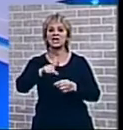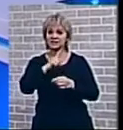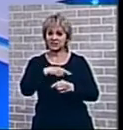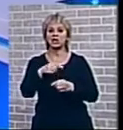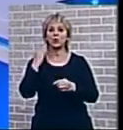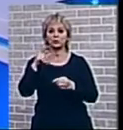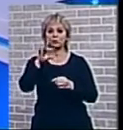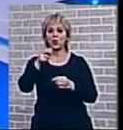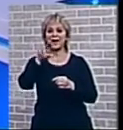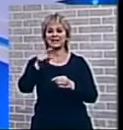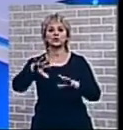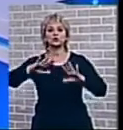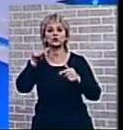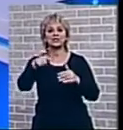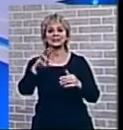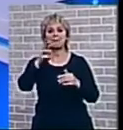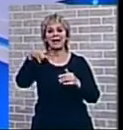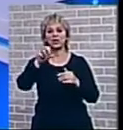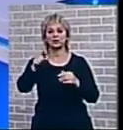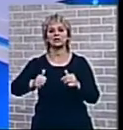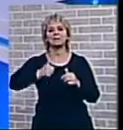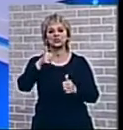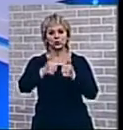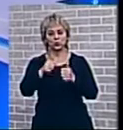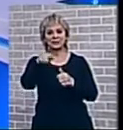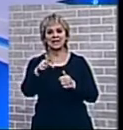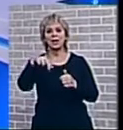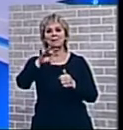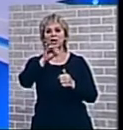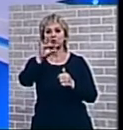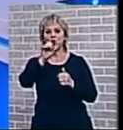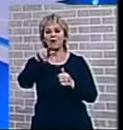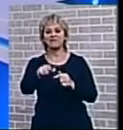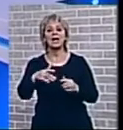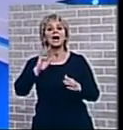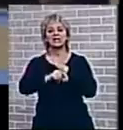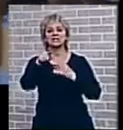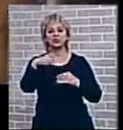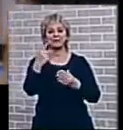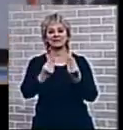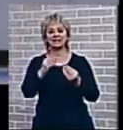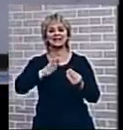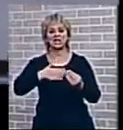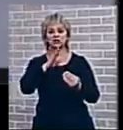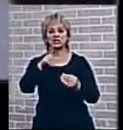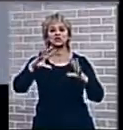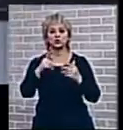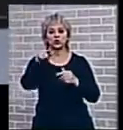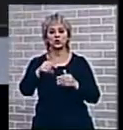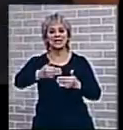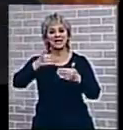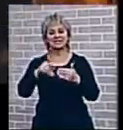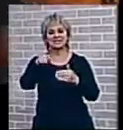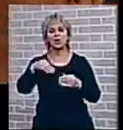него Бухареста. Случилось это в Македонии в престижном турнире «Вардар Трофи». Хотя в концовке первого тайма наши девушки